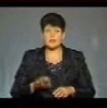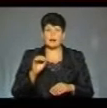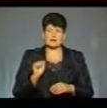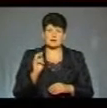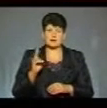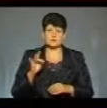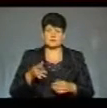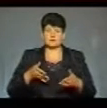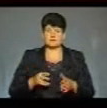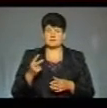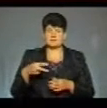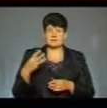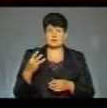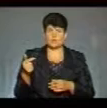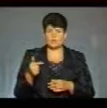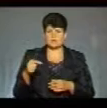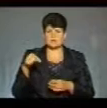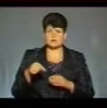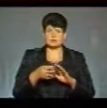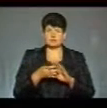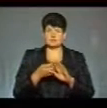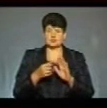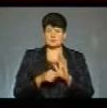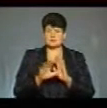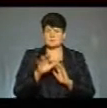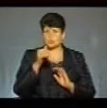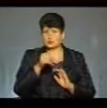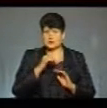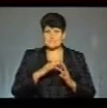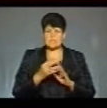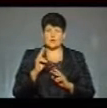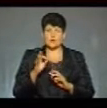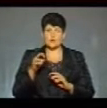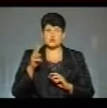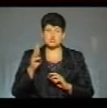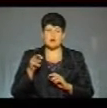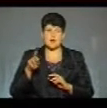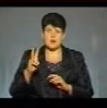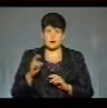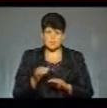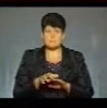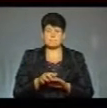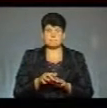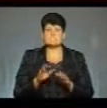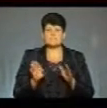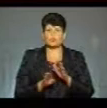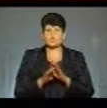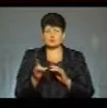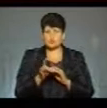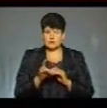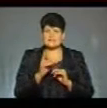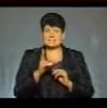Кресуватий народився 23 грудня 1965 року в селі Кошляки під Волочиського району Тернопільської області. З